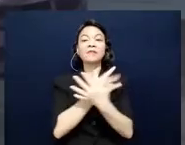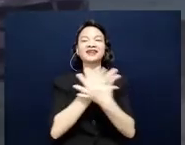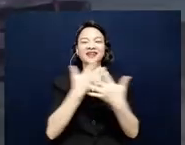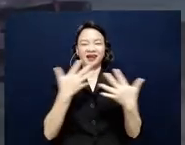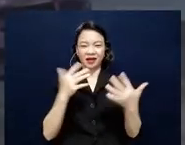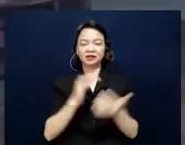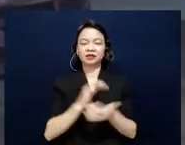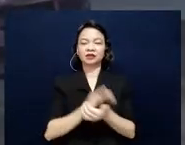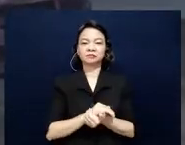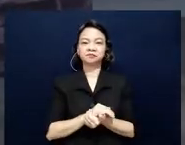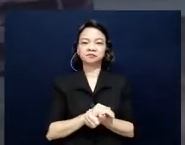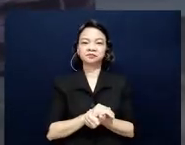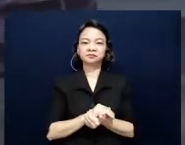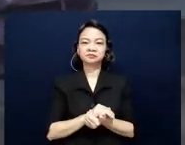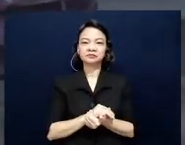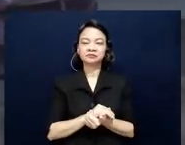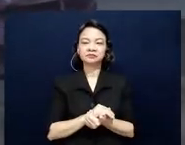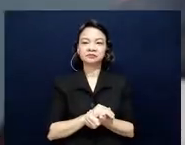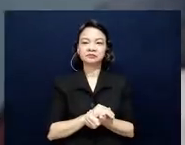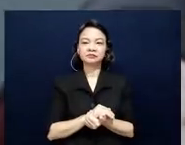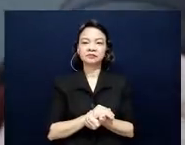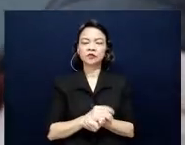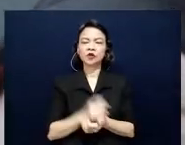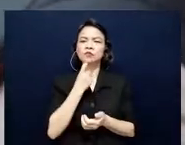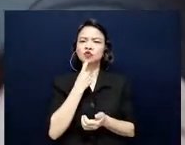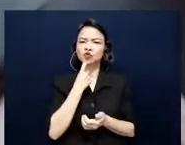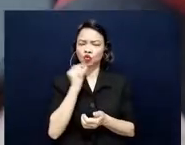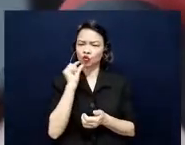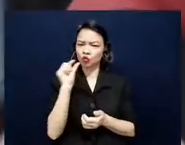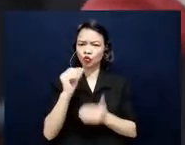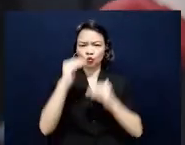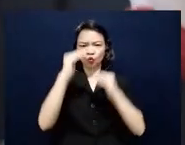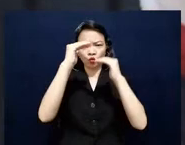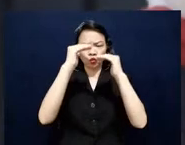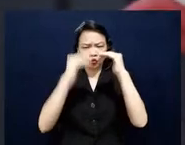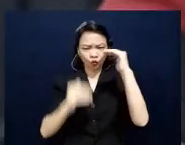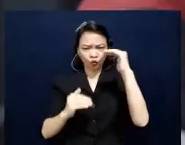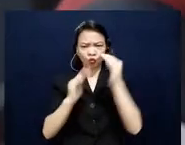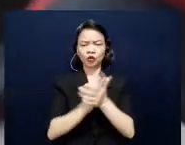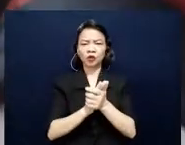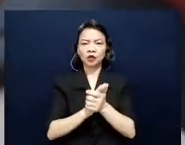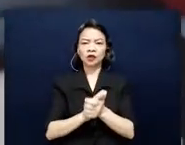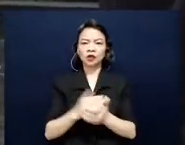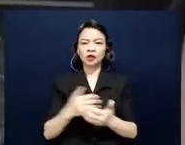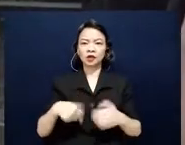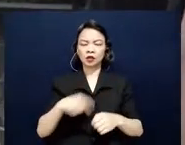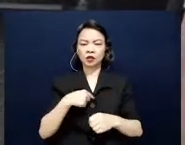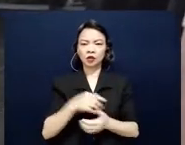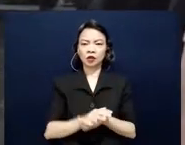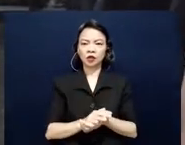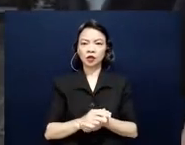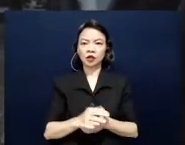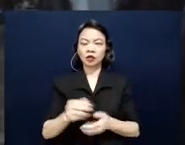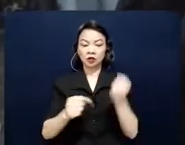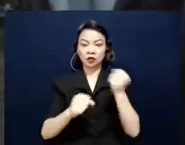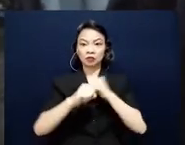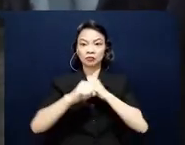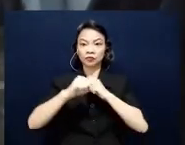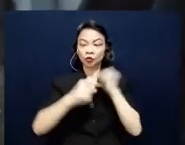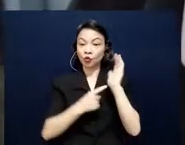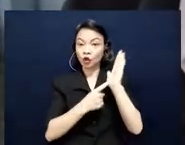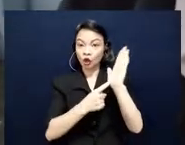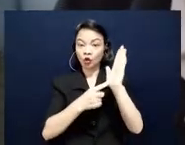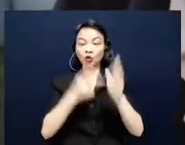aku pernah mencoba untuk menurunkan banner di depan sekolahku, banner itu tentang iklan rokok. Dan mengajak teman